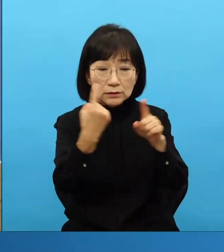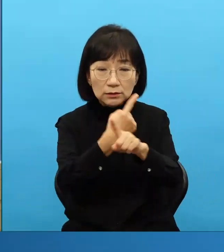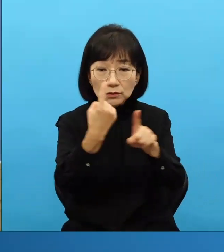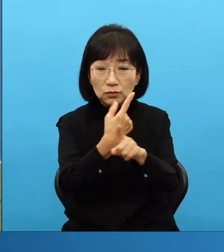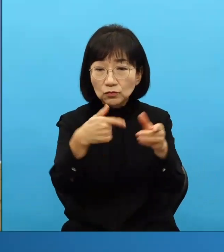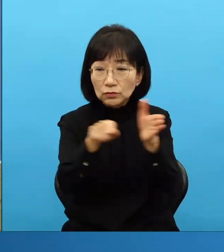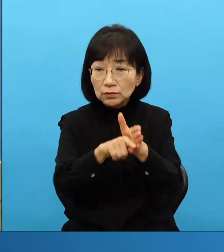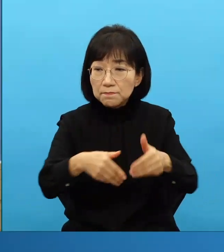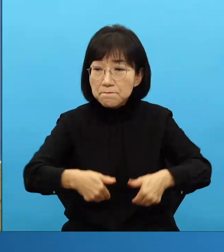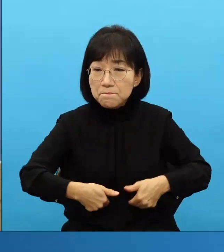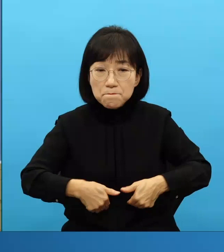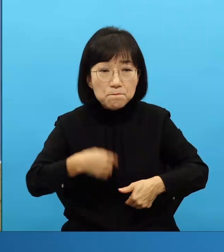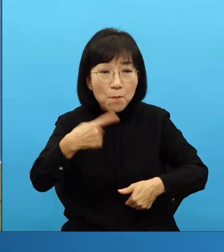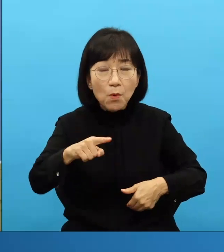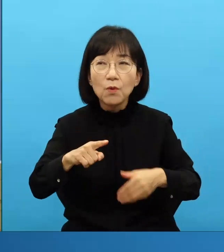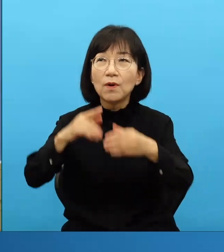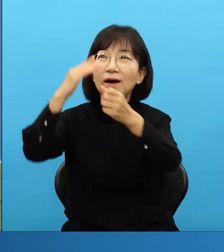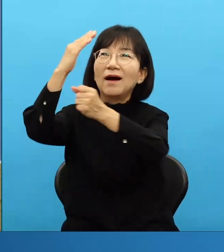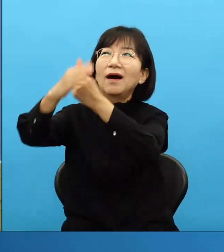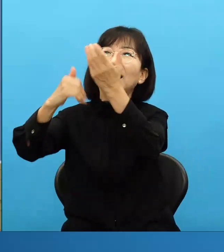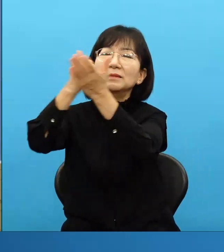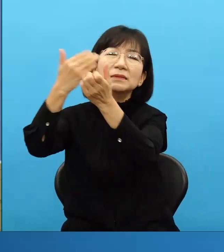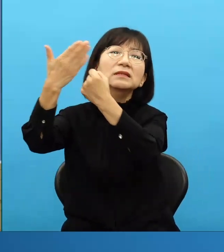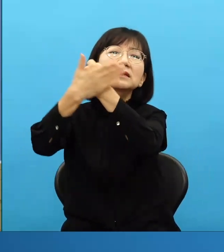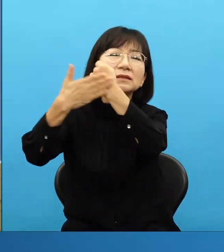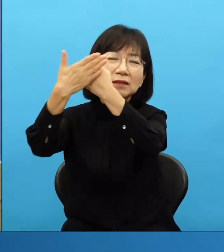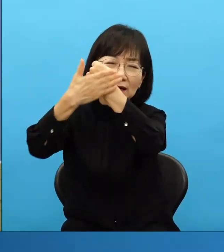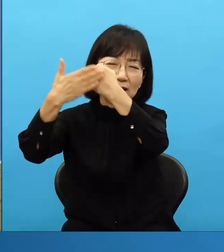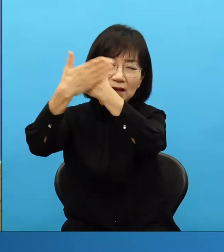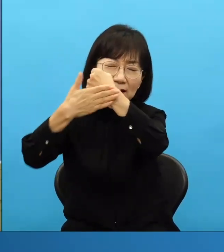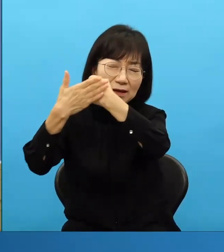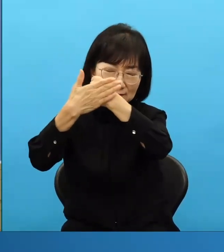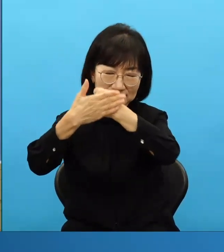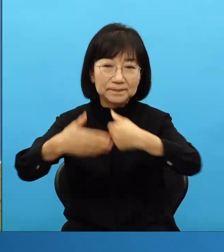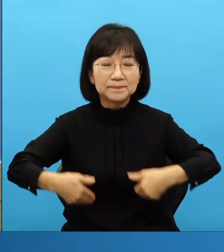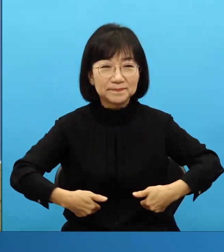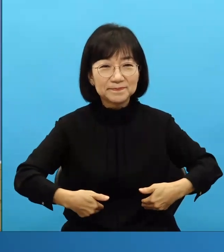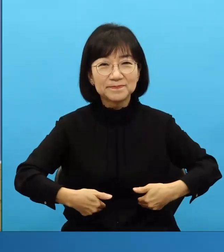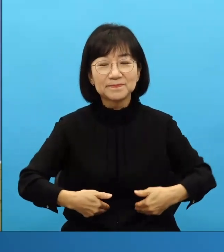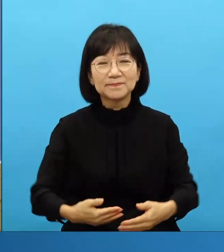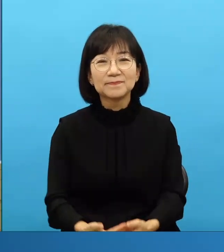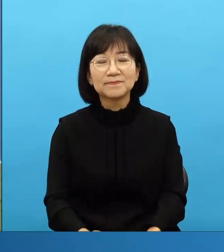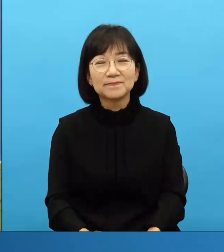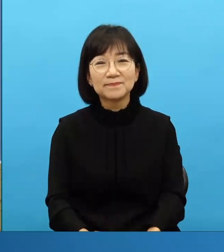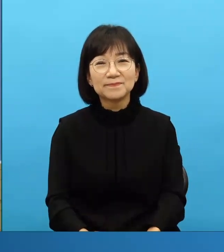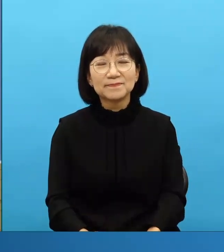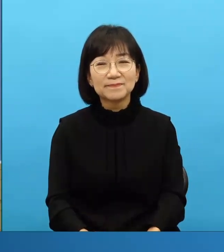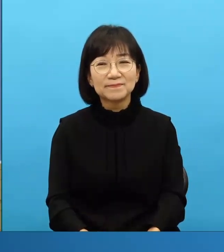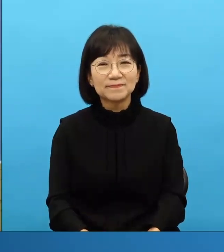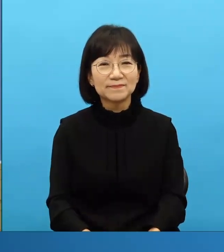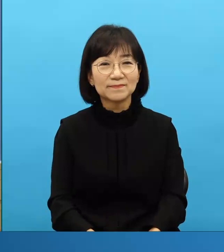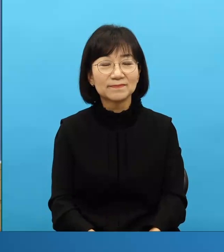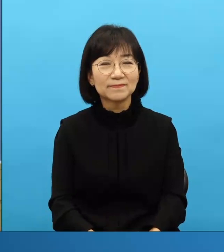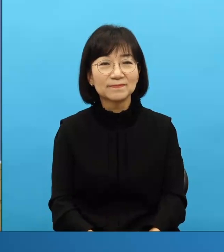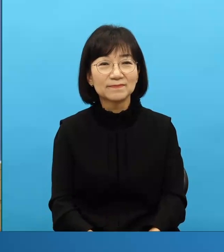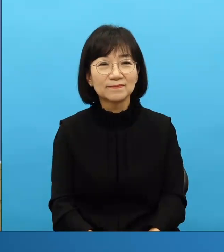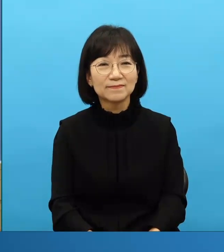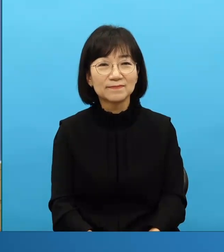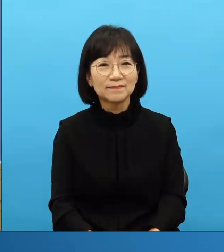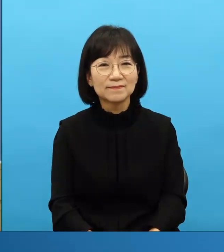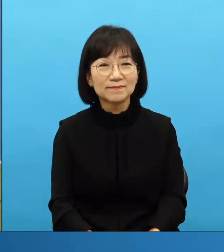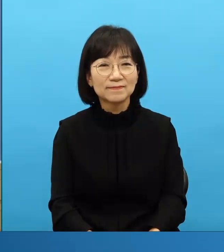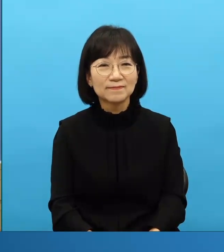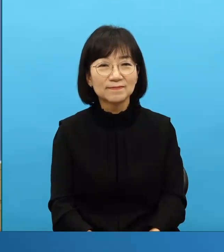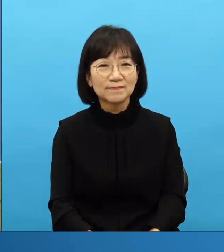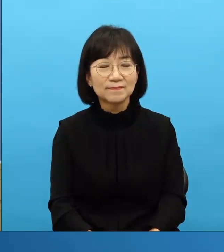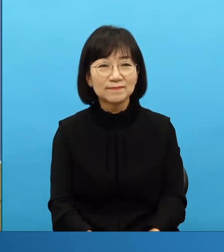하나님의 은혜가 필요해요. And what do we need in order to heal this? It is God's grace. 그리고는 이것과